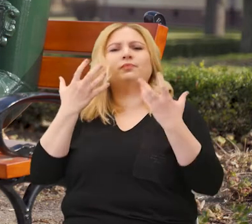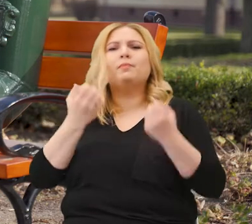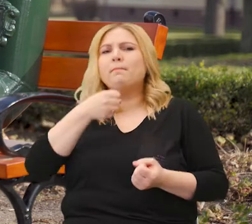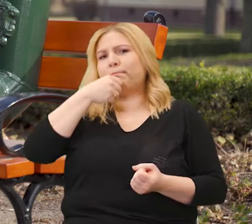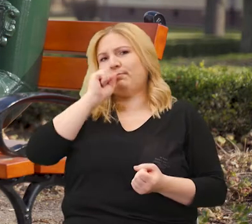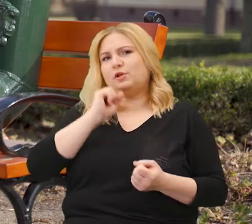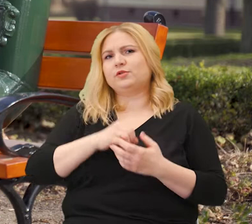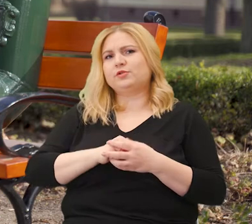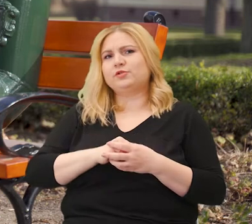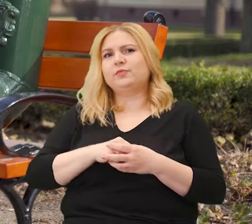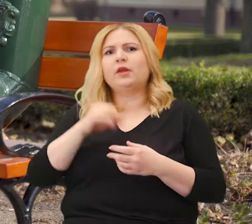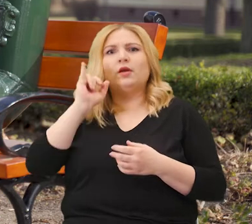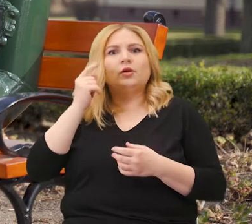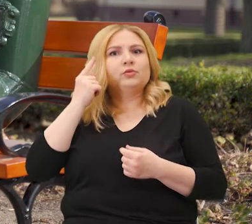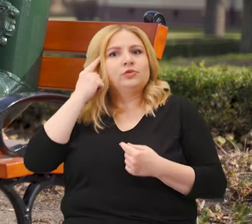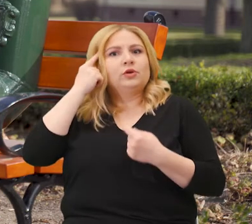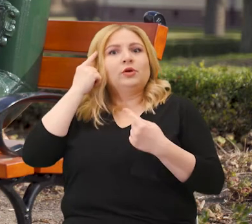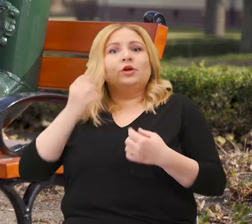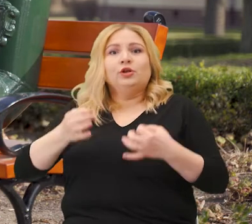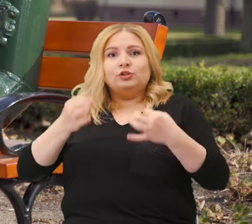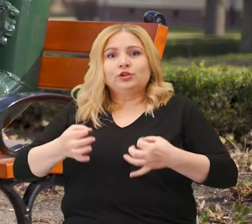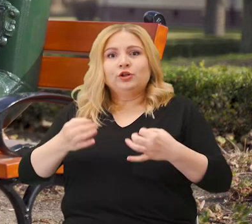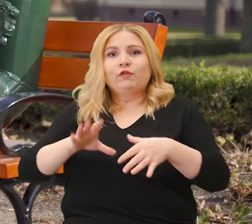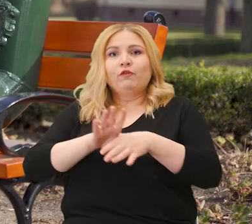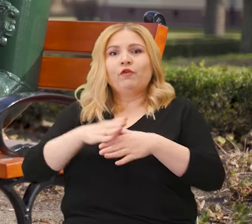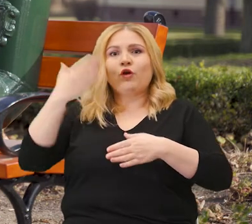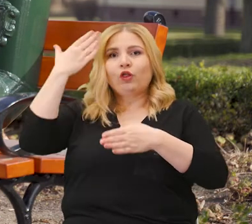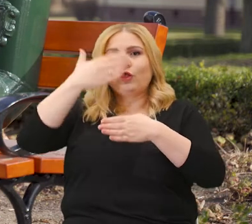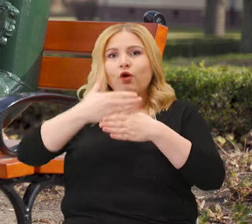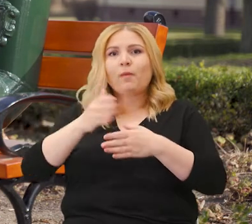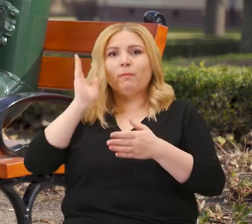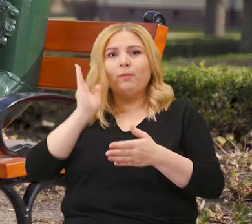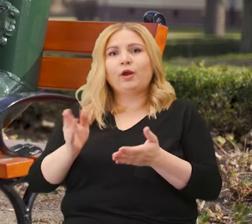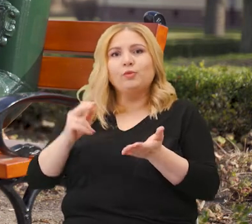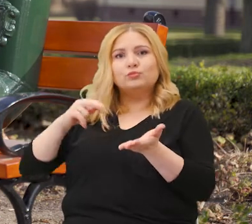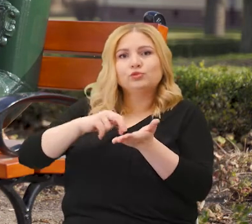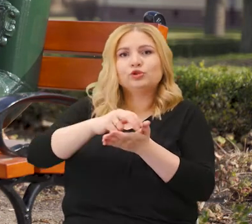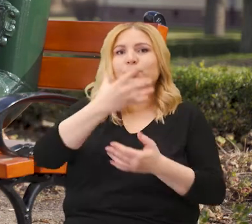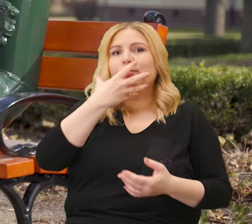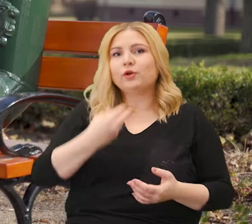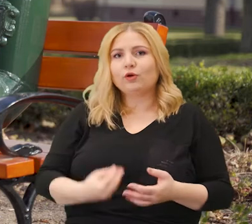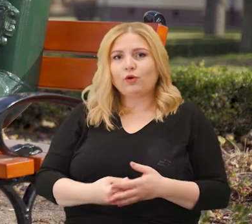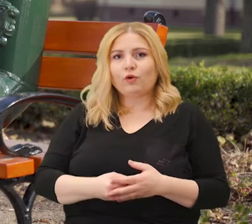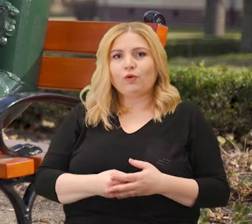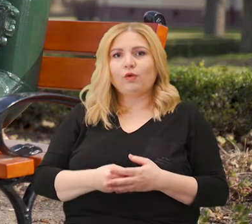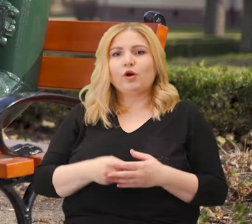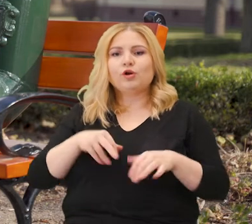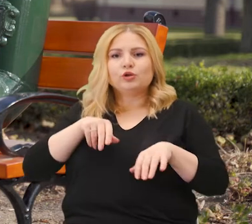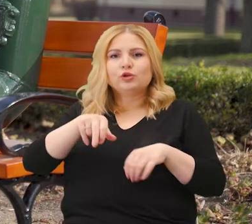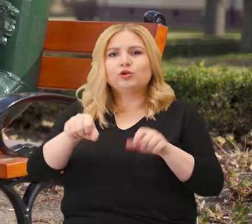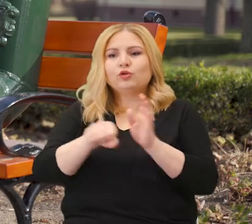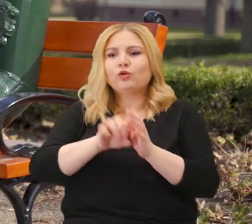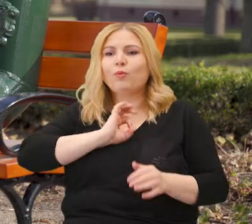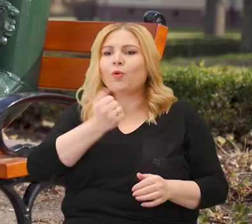ją przypomnienie, że dziś w nocy miał przyjść Mikołaj. Wyskoczyła z pościeli i rzuciła się do ustawionych rzędem bucików.